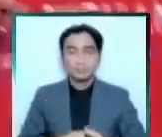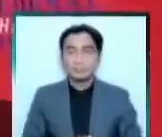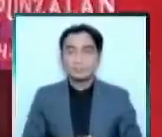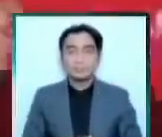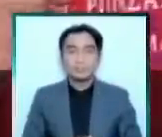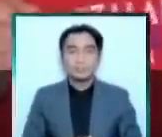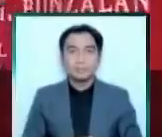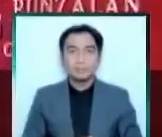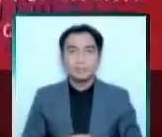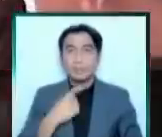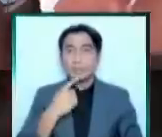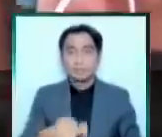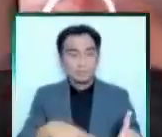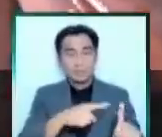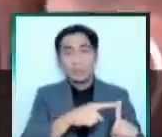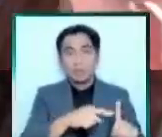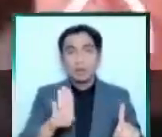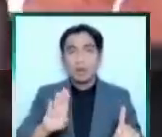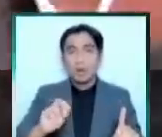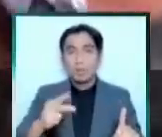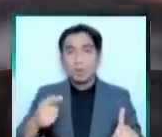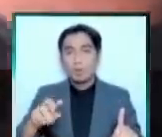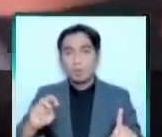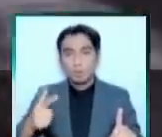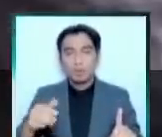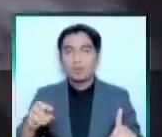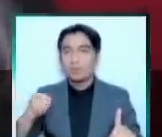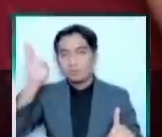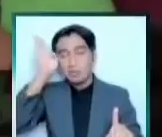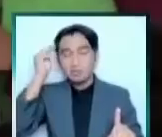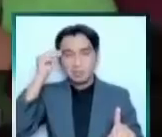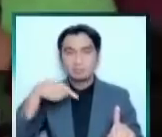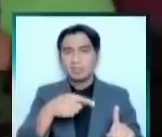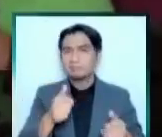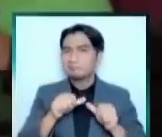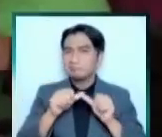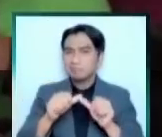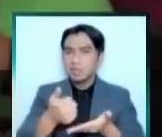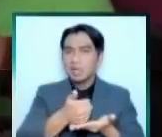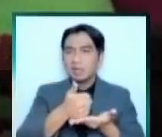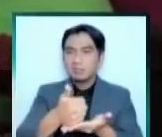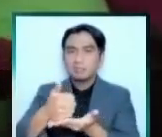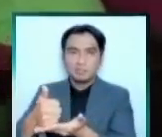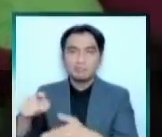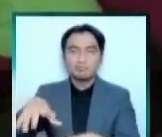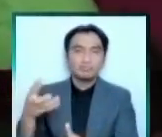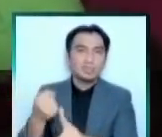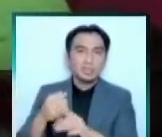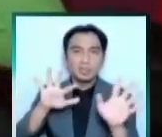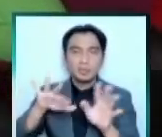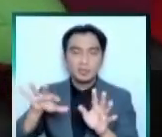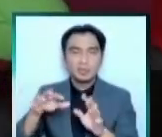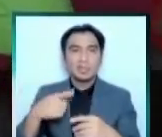Sabi ni dating Senador Bongbong Marcos, patuloy daw ang kanilang pagtulong sa mga nasalanta ng bagyo. Kanina naman, namigay siya ng Christmas gift sa